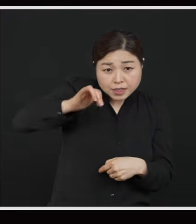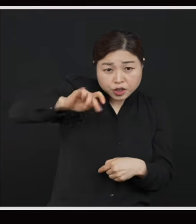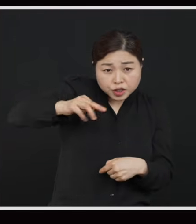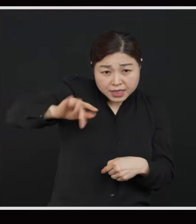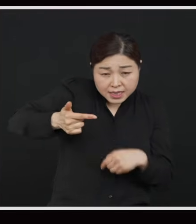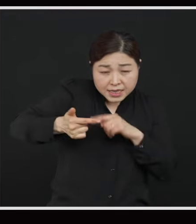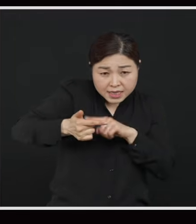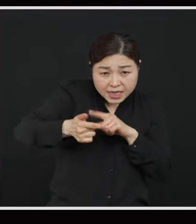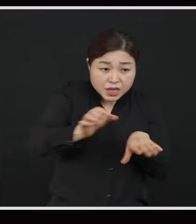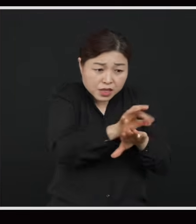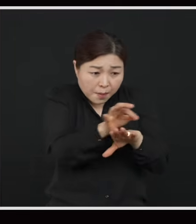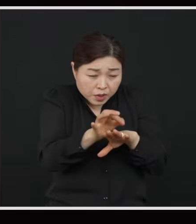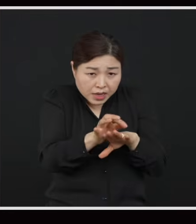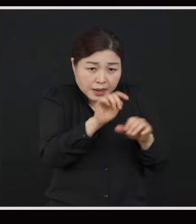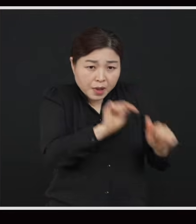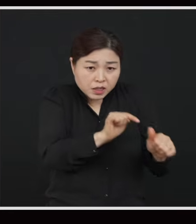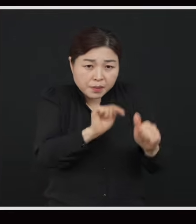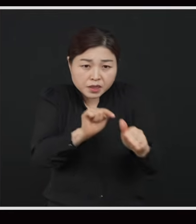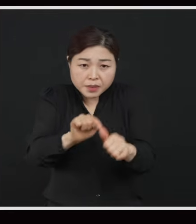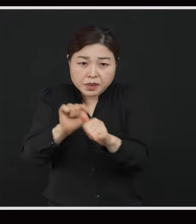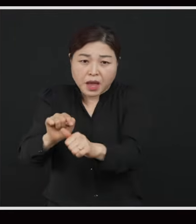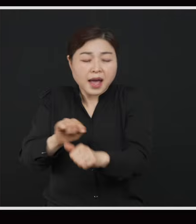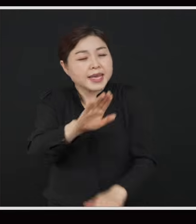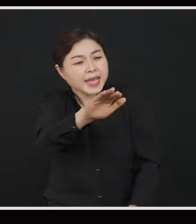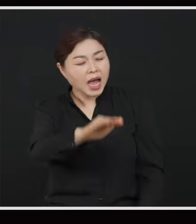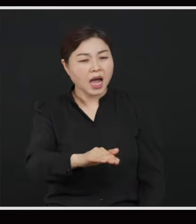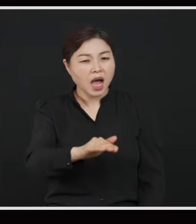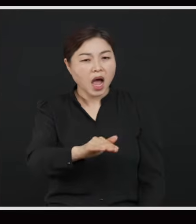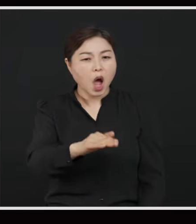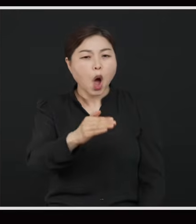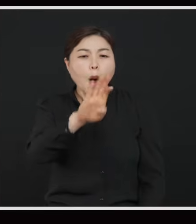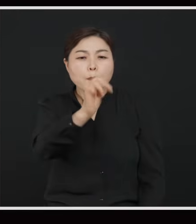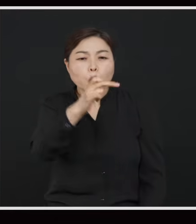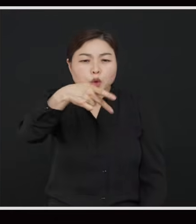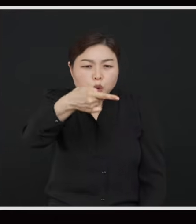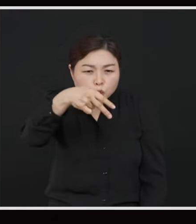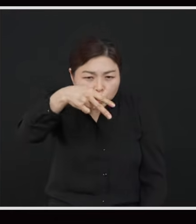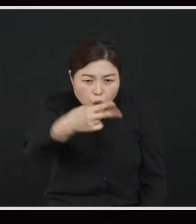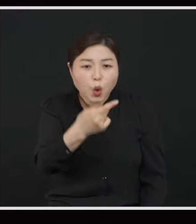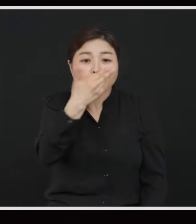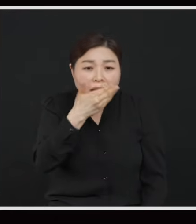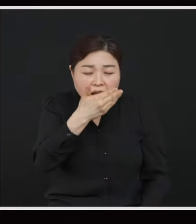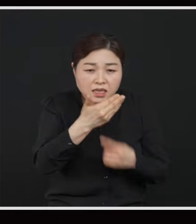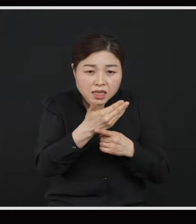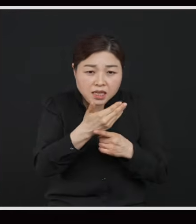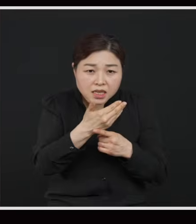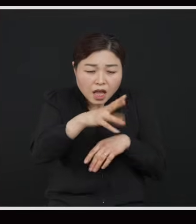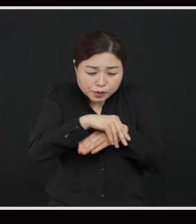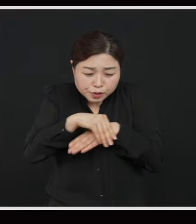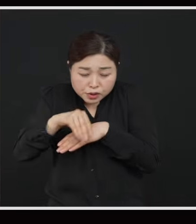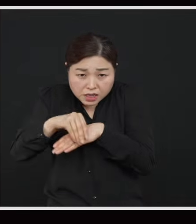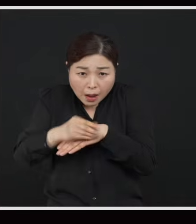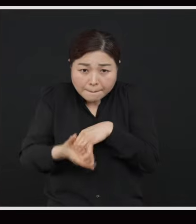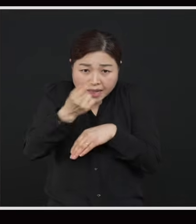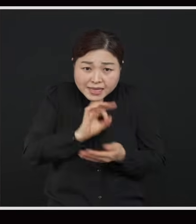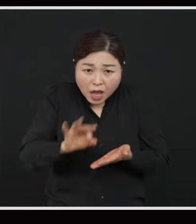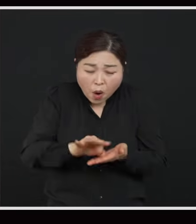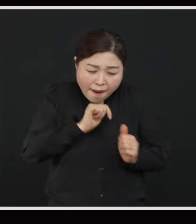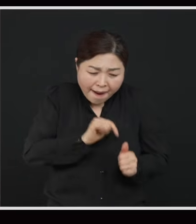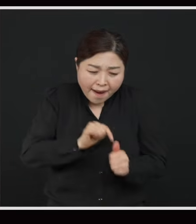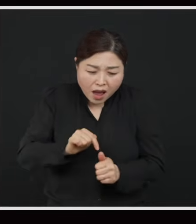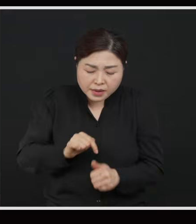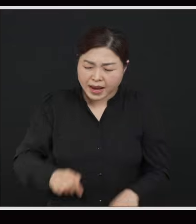온갖 세포들한테 지금 빨리 포도당 흡수해서 빨리 써, 빨리 써, 빨리 써. 그러면은